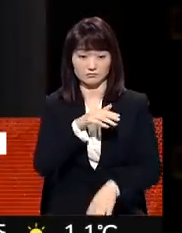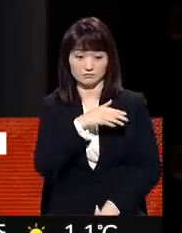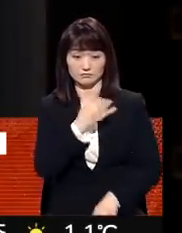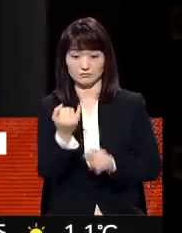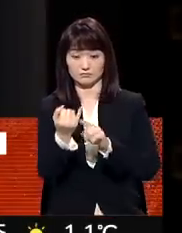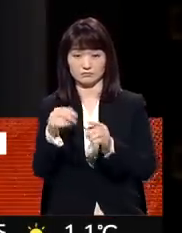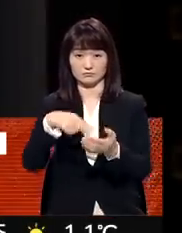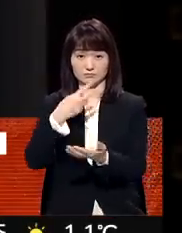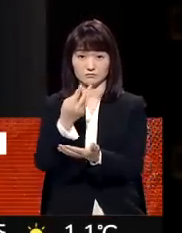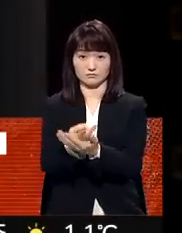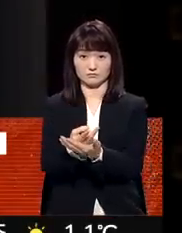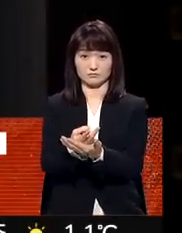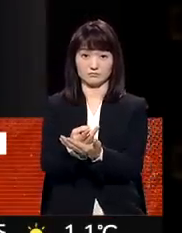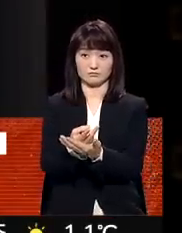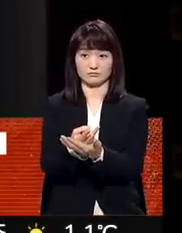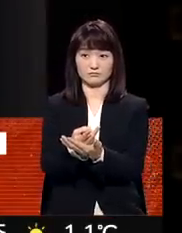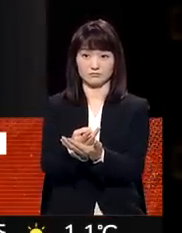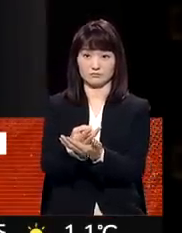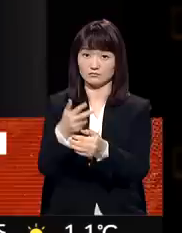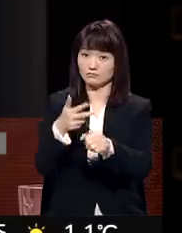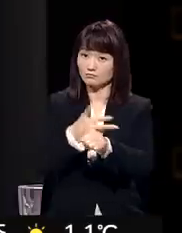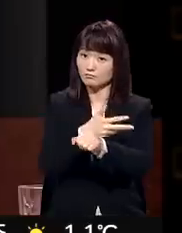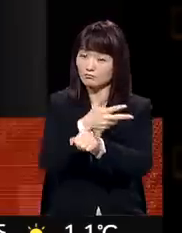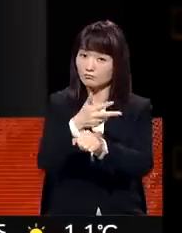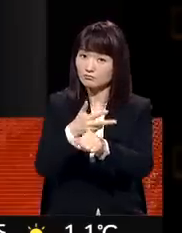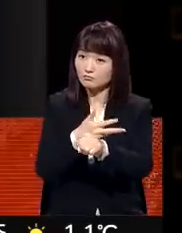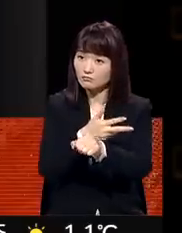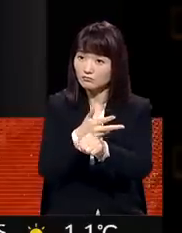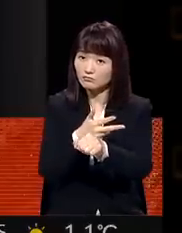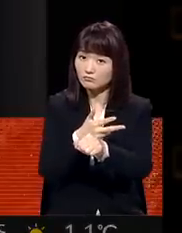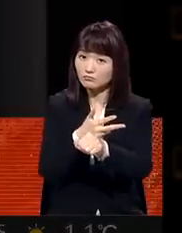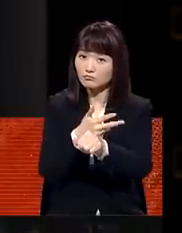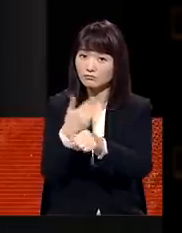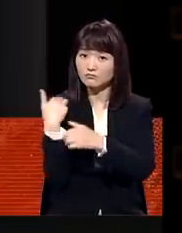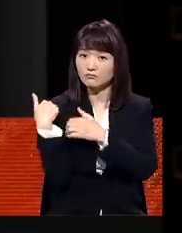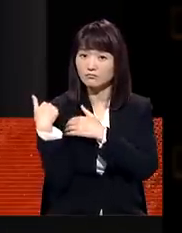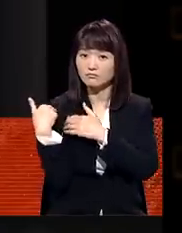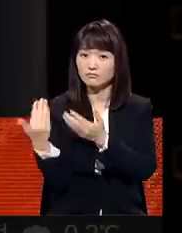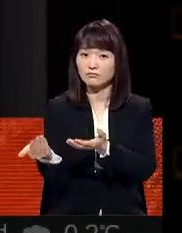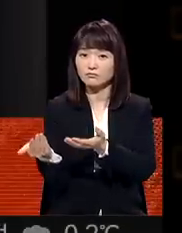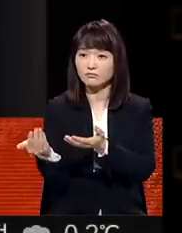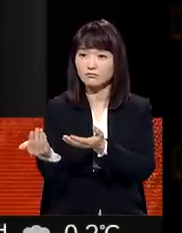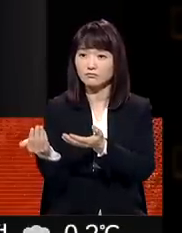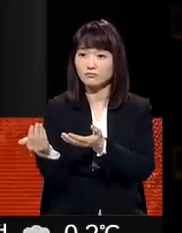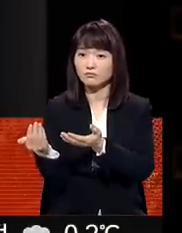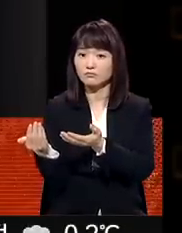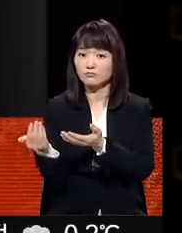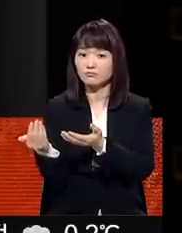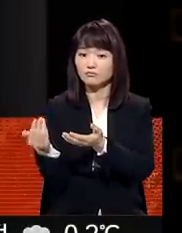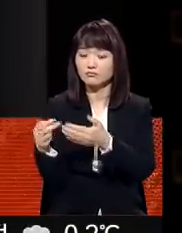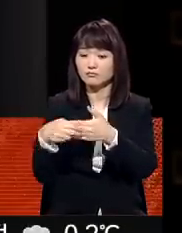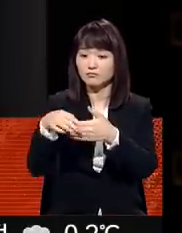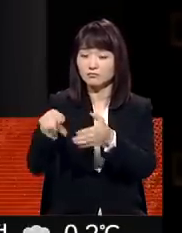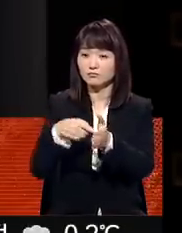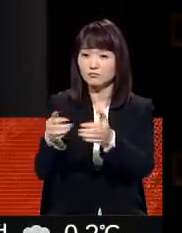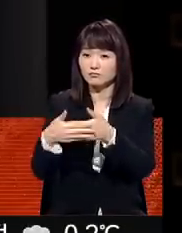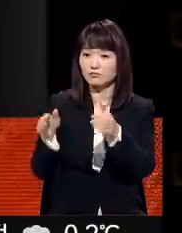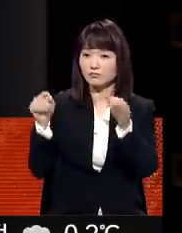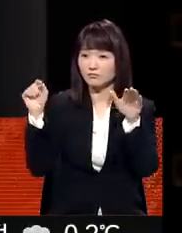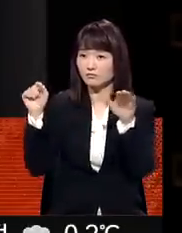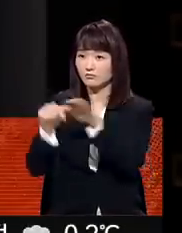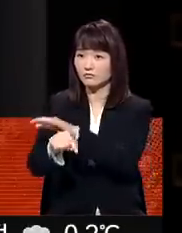쓰러졌어요 자 그런데 들으신 것처럼 7시간 가까이 그냥 방치를 하다가 병원 응급실을 그제서야 갔는데